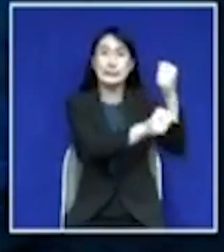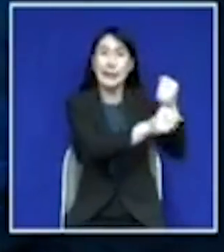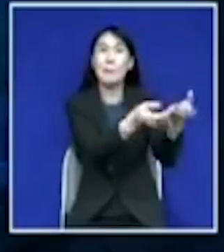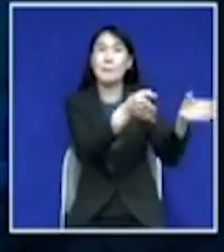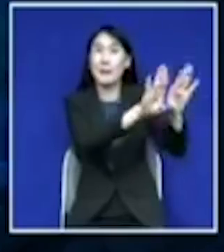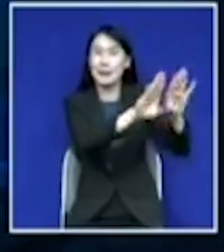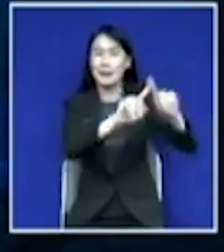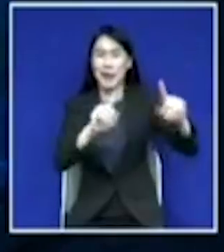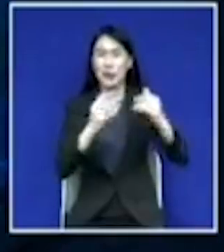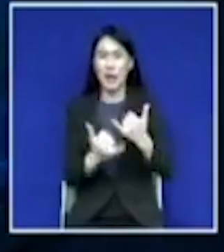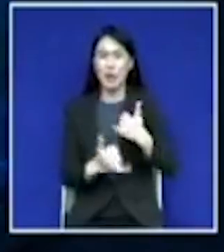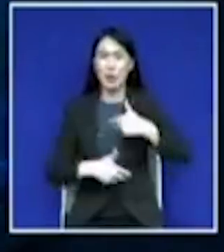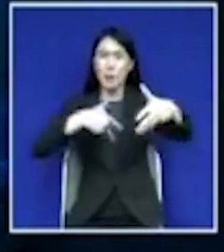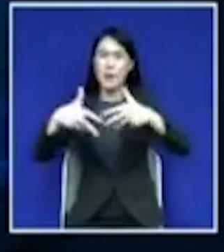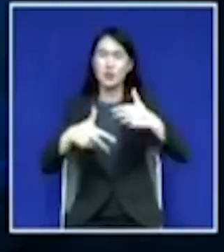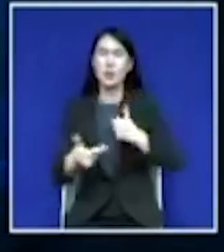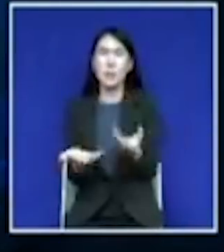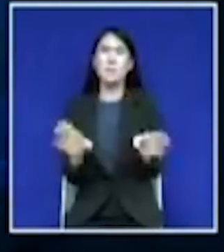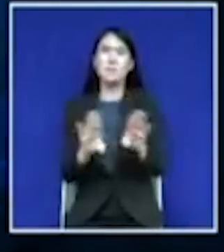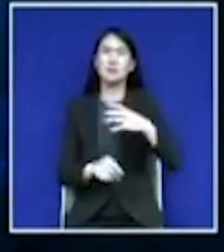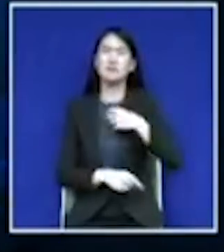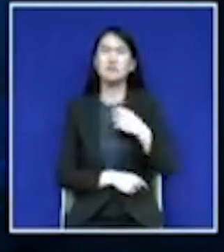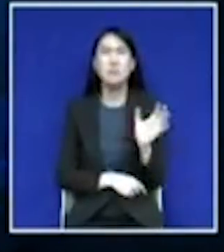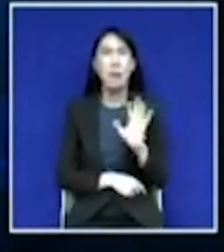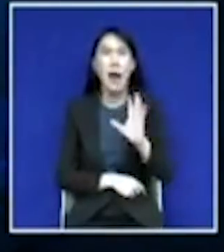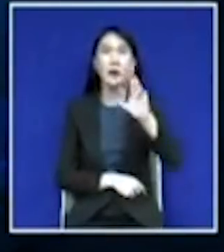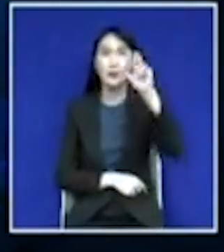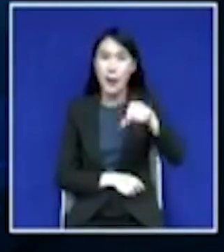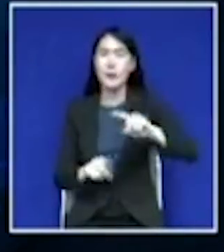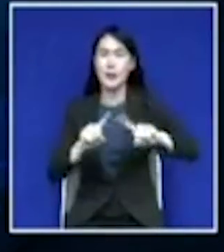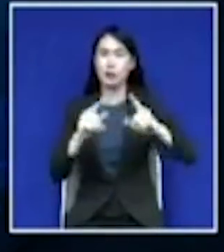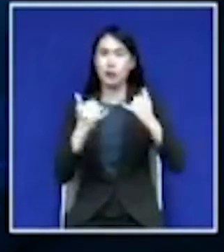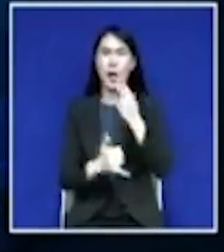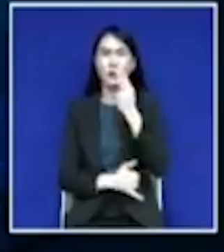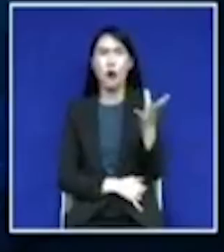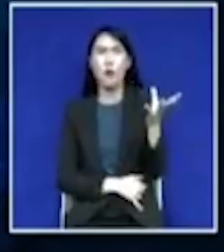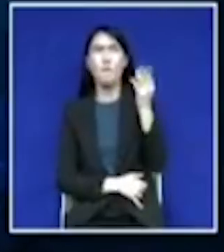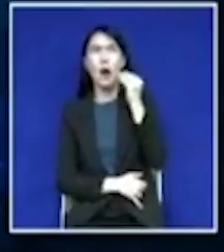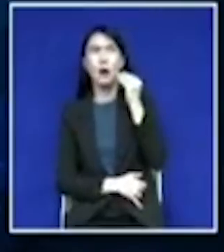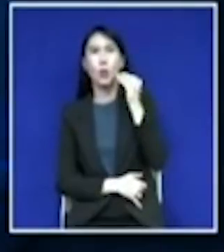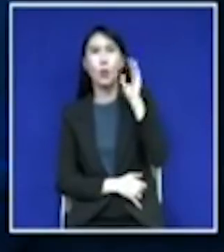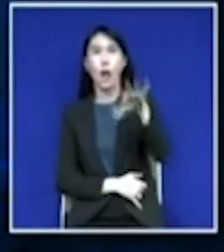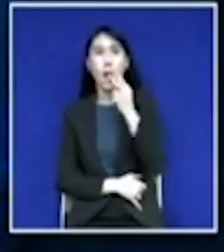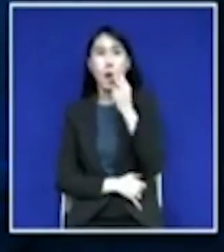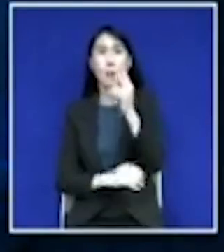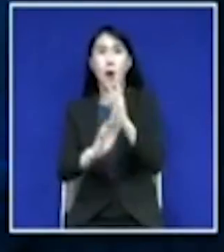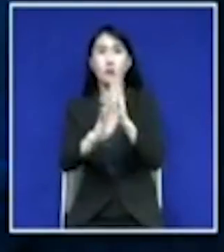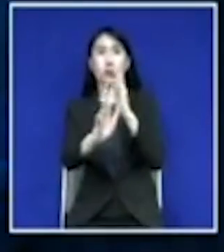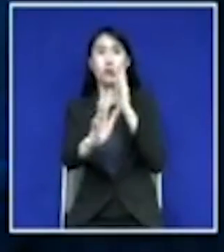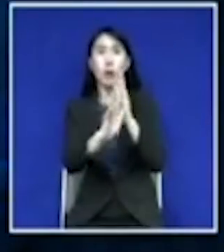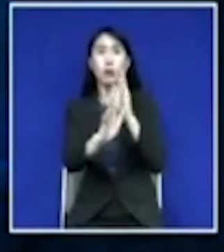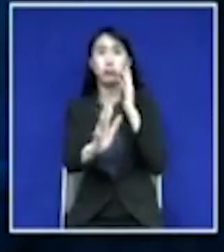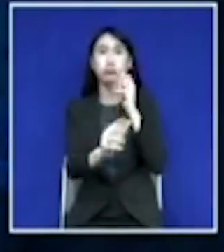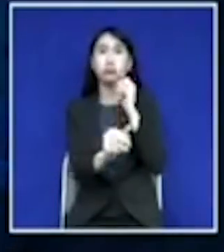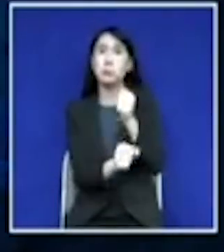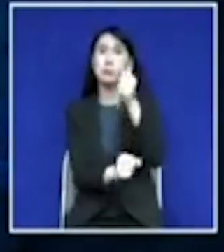ไม่ได้รับความร่วมมือจากพี่น้องประชาชนนั่นต้องใช้วิธีอย่างนั้นแต่ณตอนนี้ฟังดูนี่ฮะเห็นต่อแถวกันไหมครับทำกันอย่าง